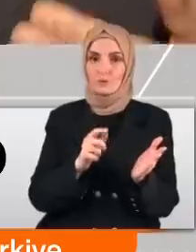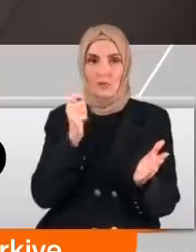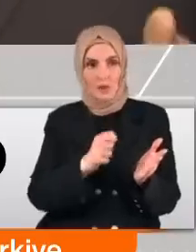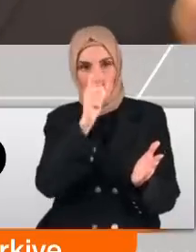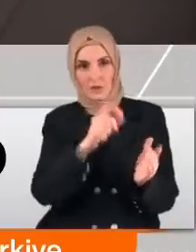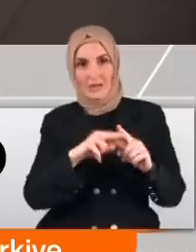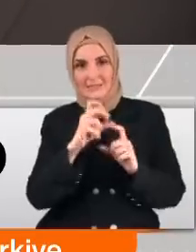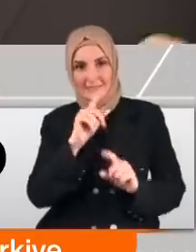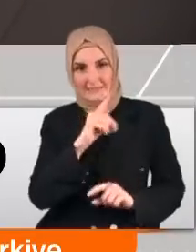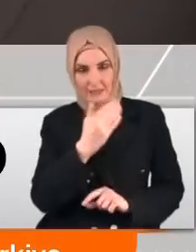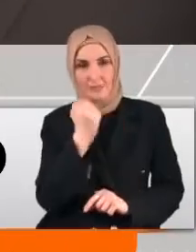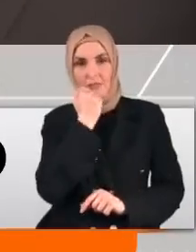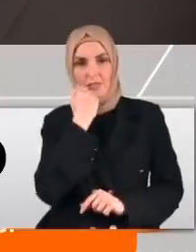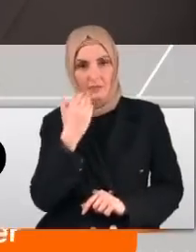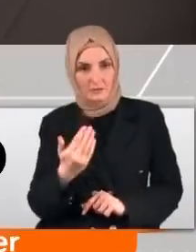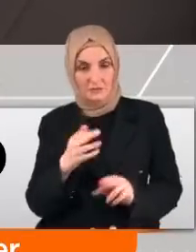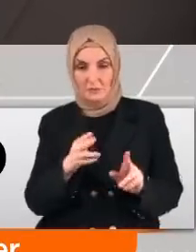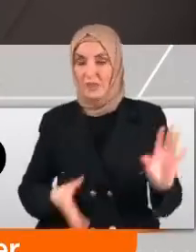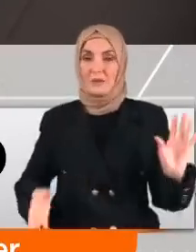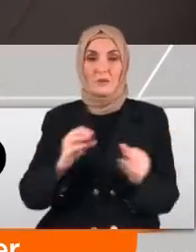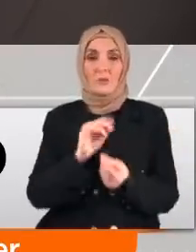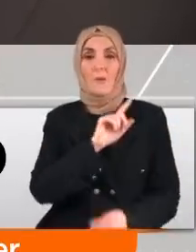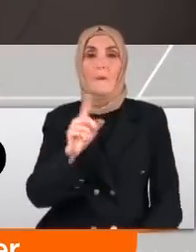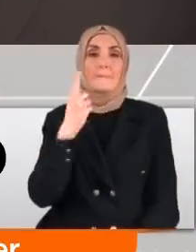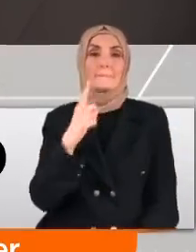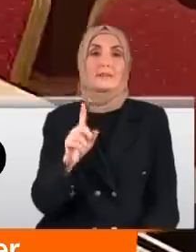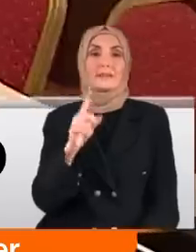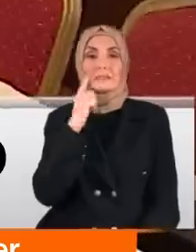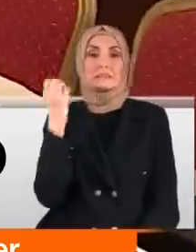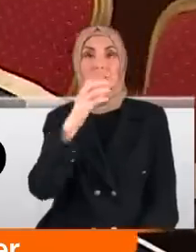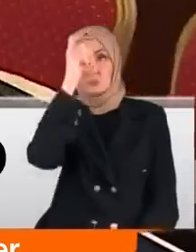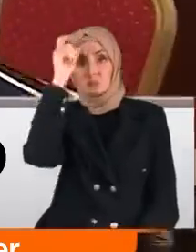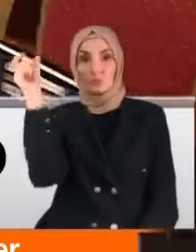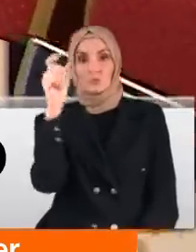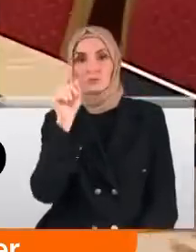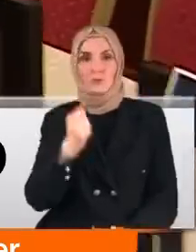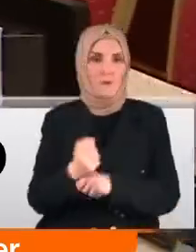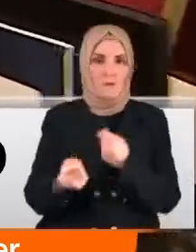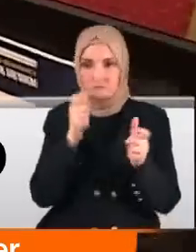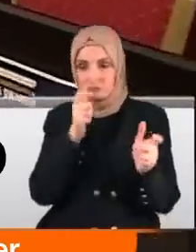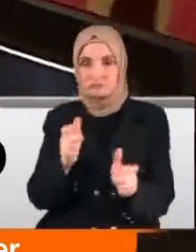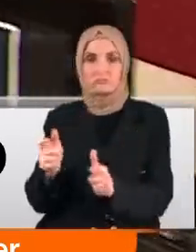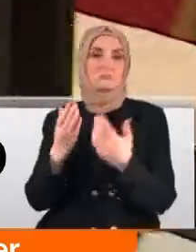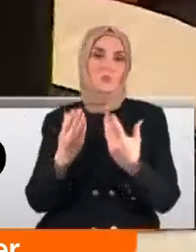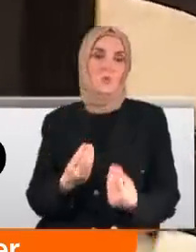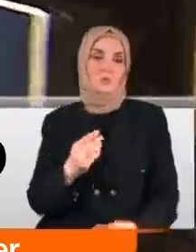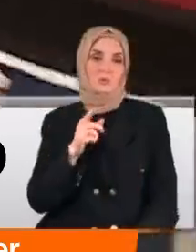orduyuz. Toplamda yaklaşık 10 bin kişi kadar yapıyor bütün Türkiye bazında. İllerden gelen ve sisteme aktarılan sonuçlar işte